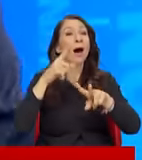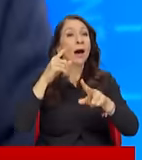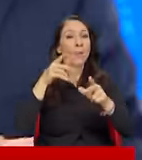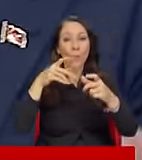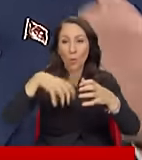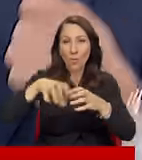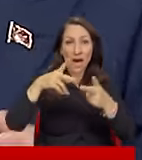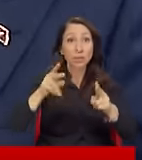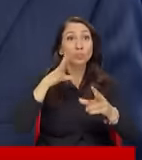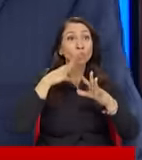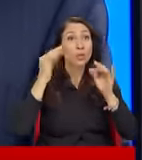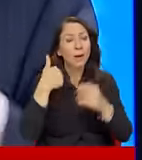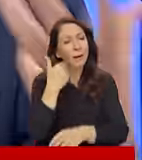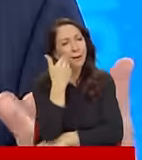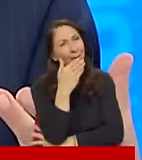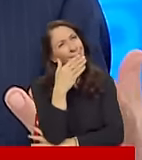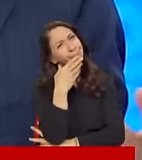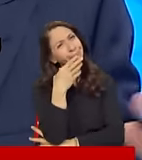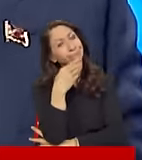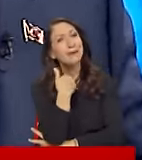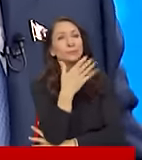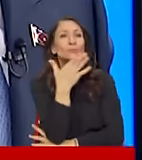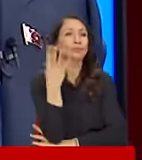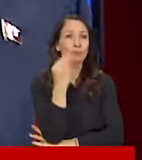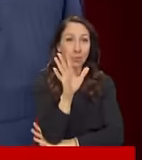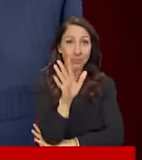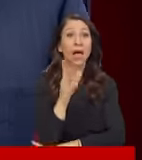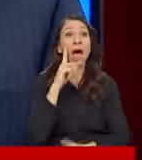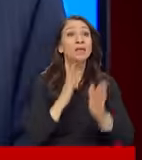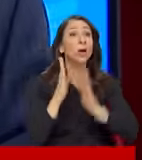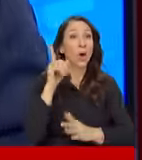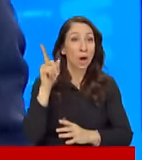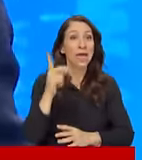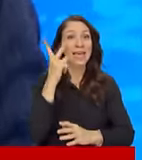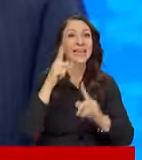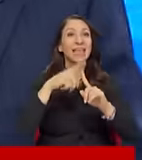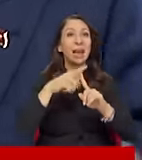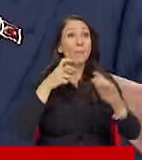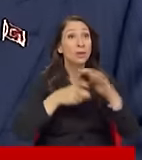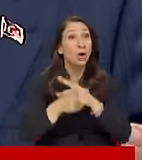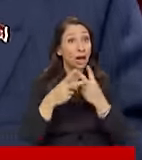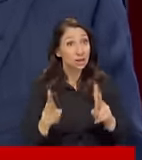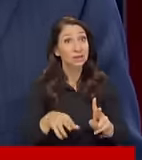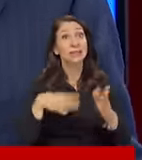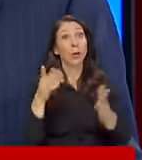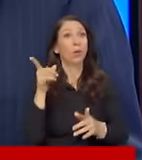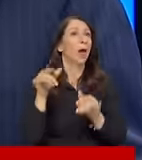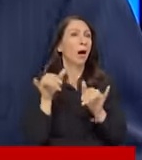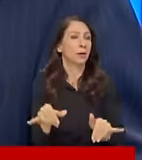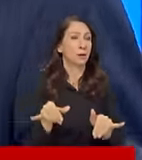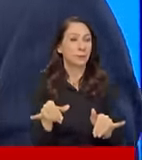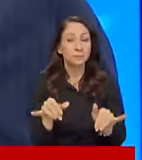mutluluklarının görüntülerini izliyorum. Ben de bahtiyar oluyorum. Ataköy iki telli metrosunu açtık. Keza oralarda